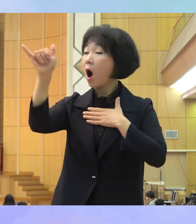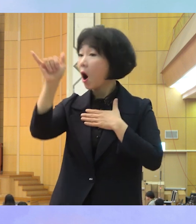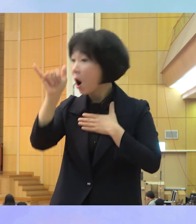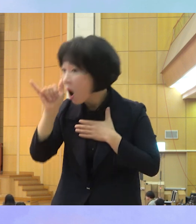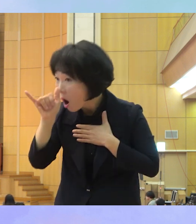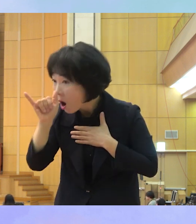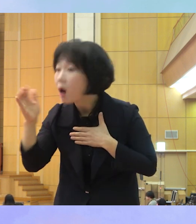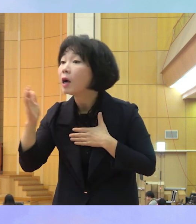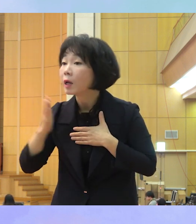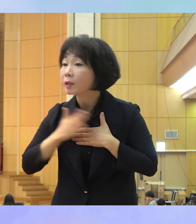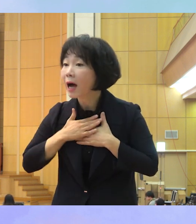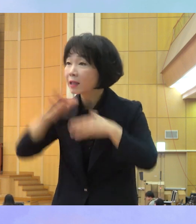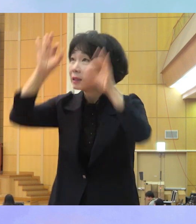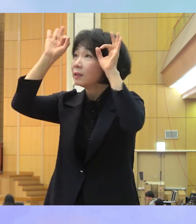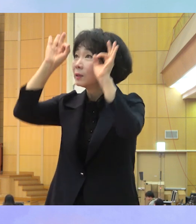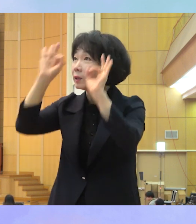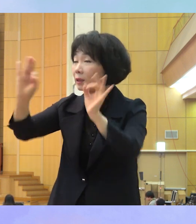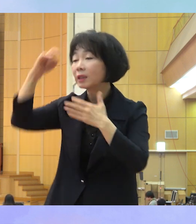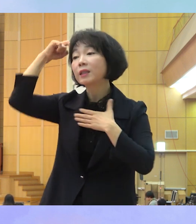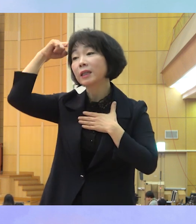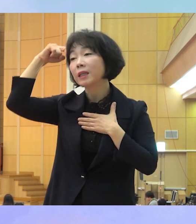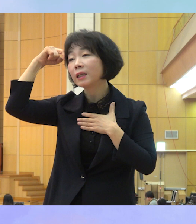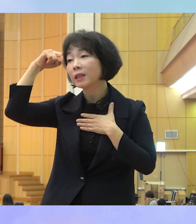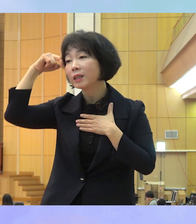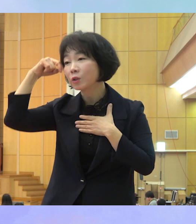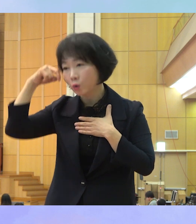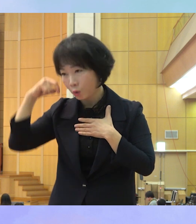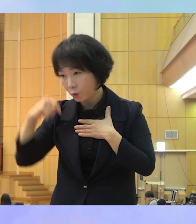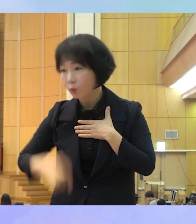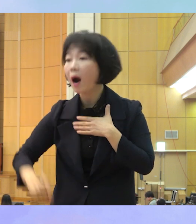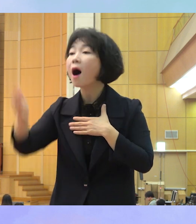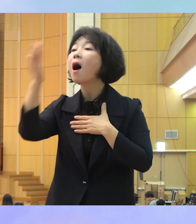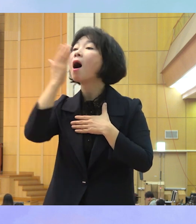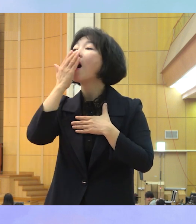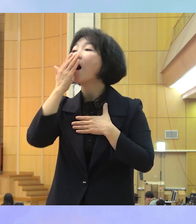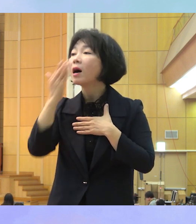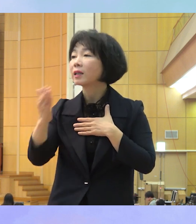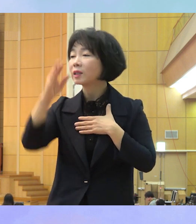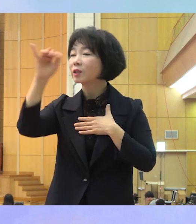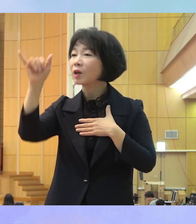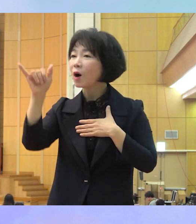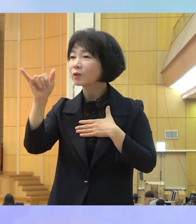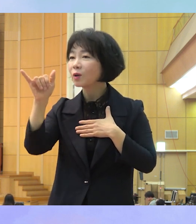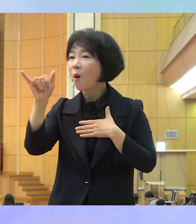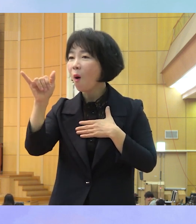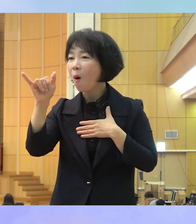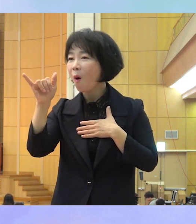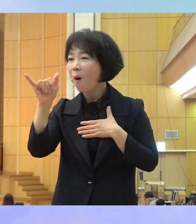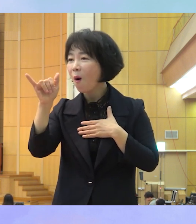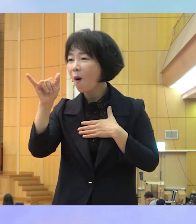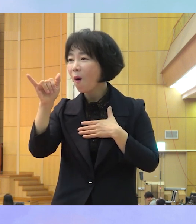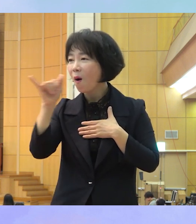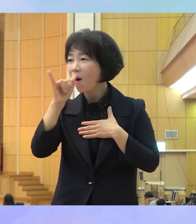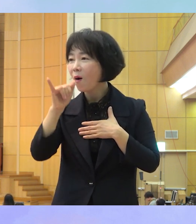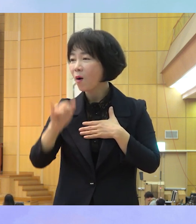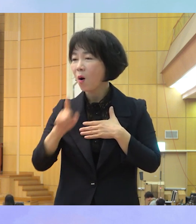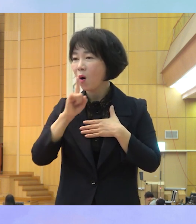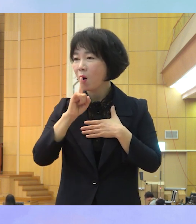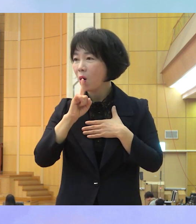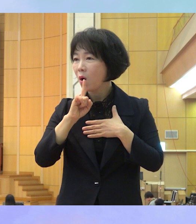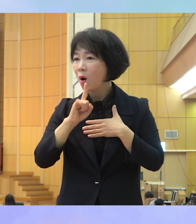사랑이 있음을 나는 느낄 수가 있었어. 오